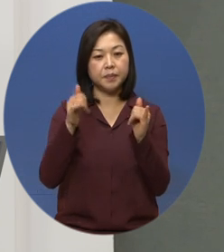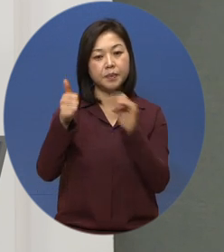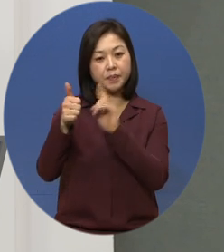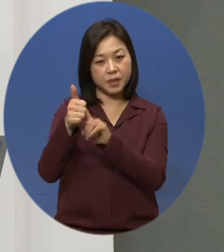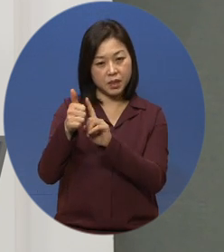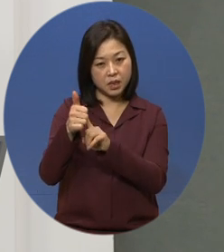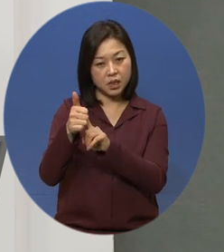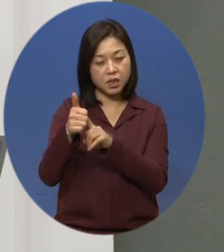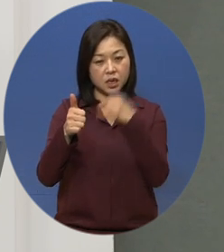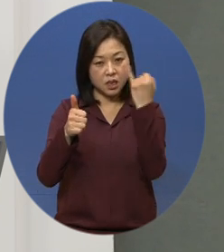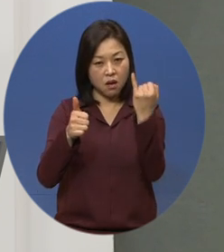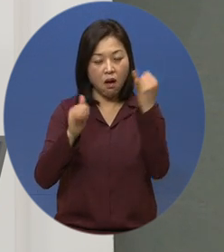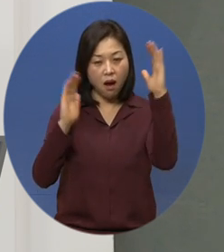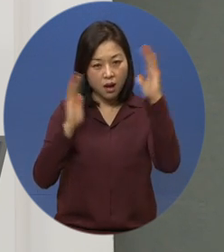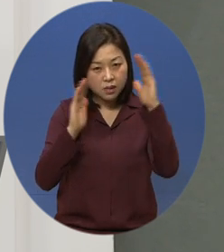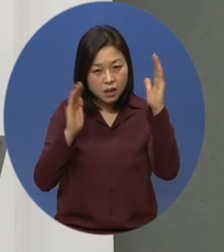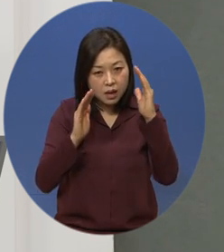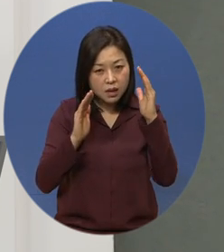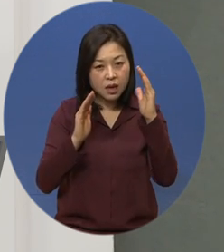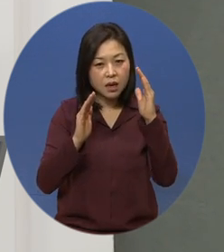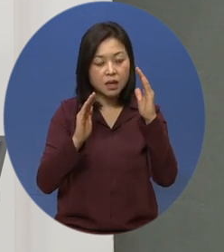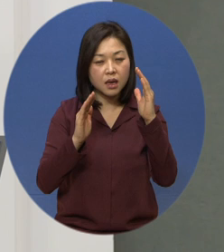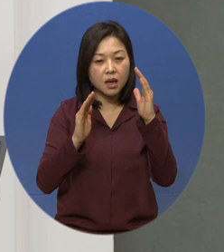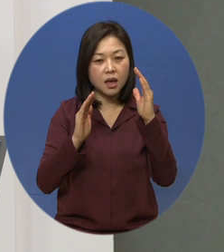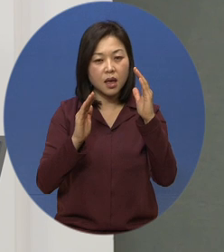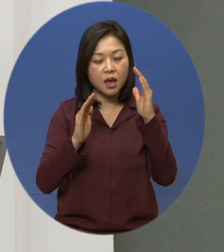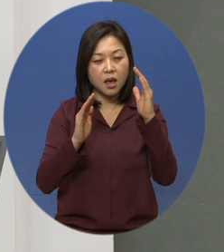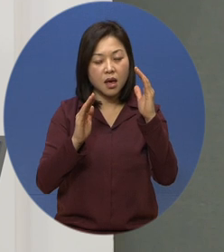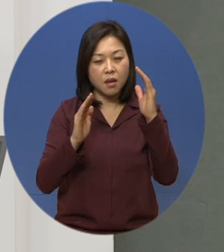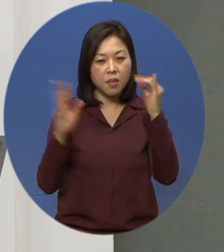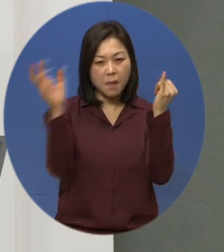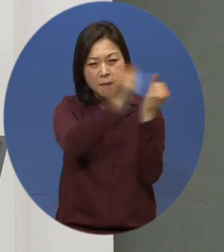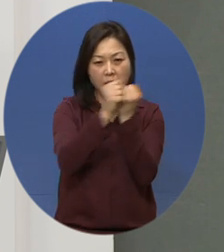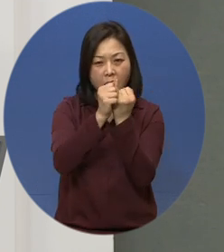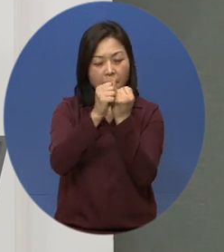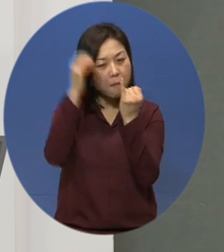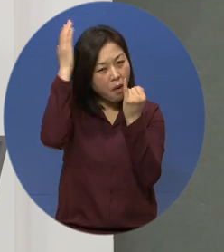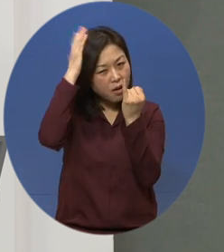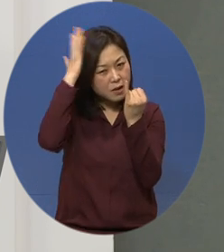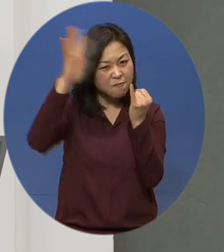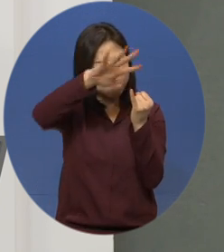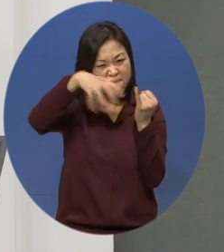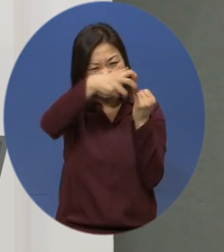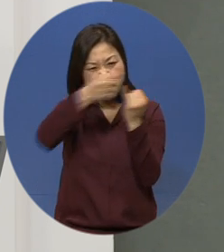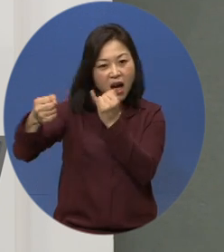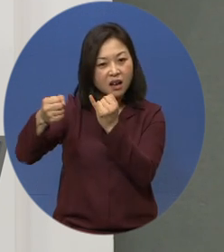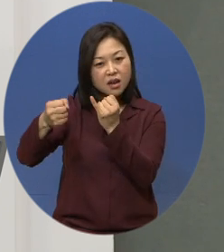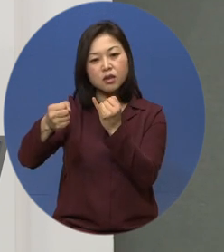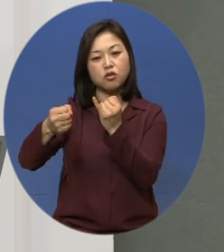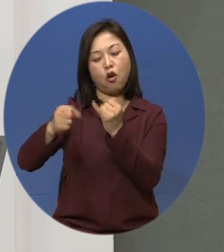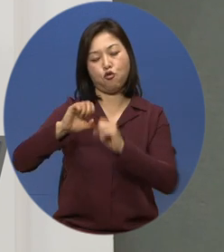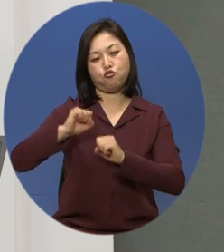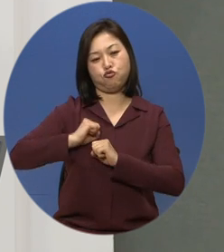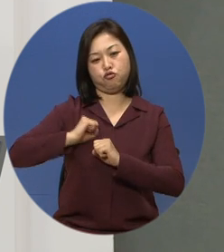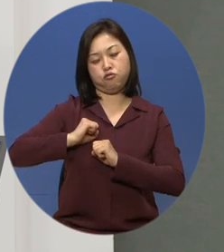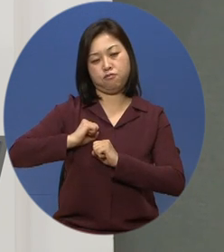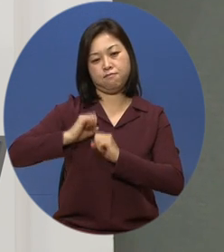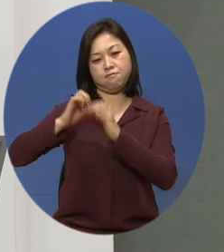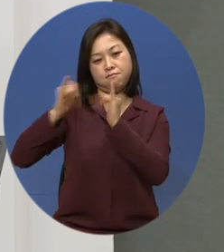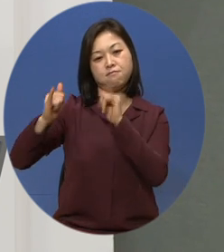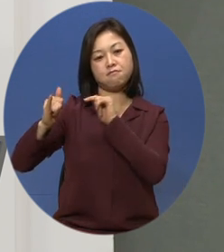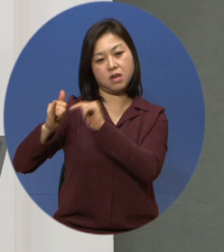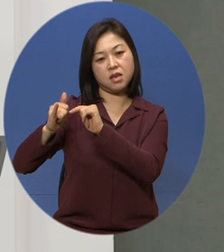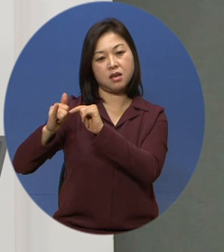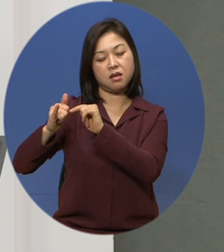목덜미 뭐 지체를 에 잡힌 채 소위 말해 담은 에 군 부족 군부가 에